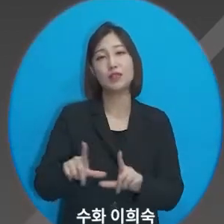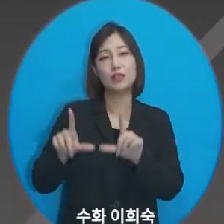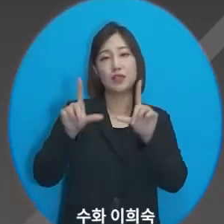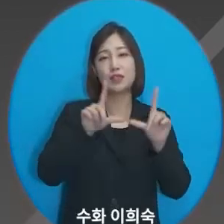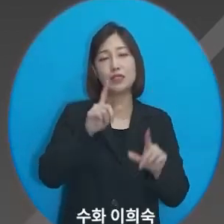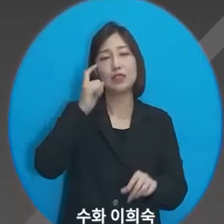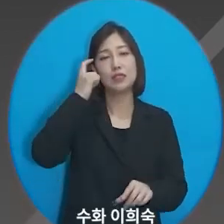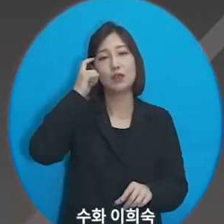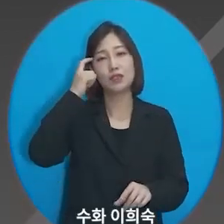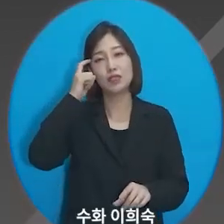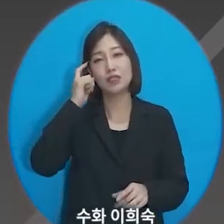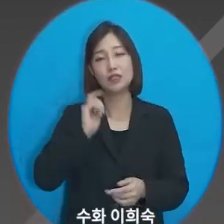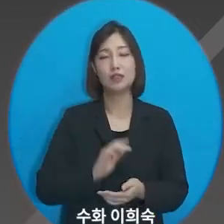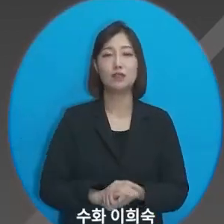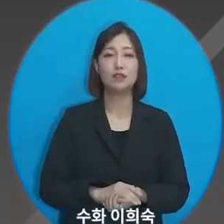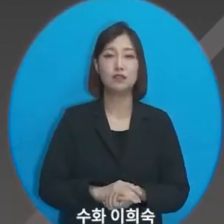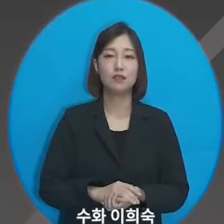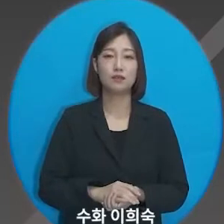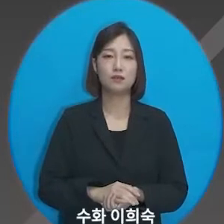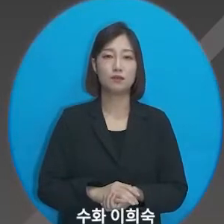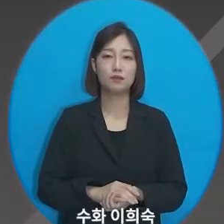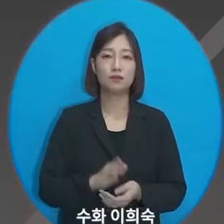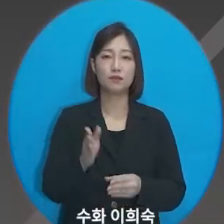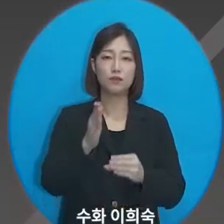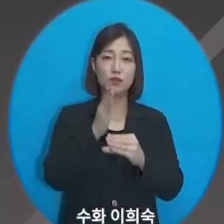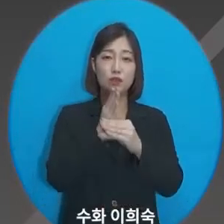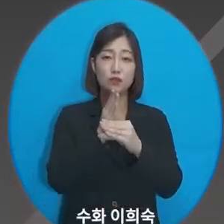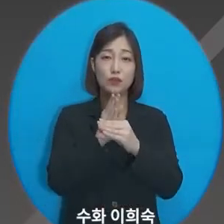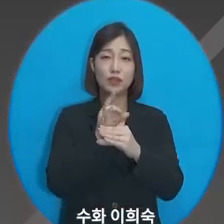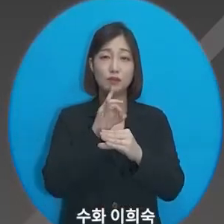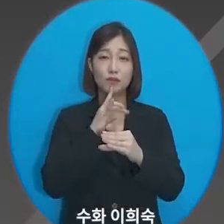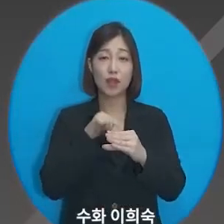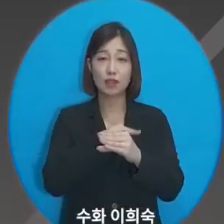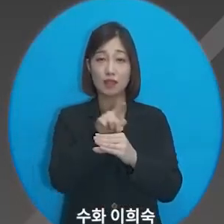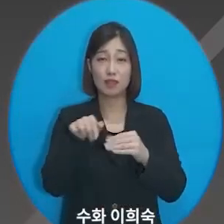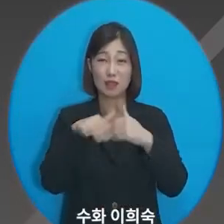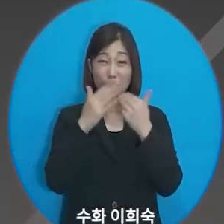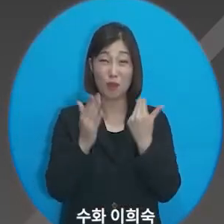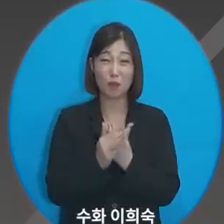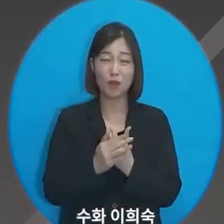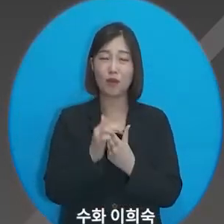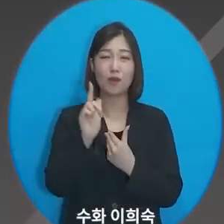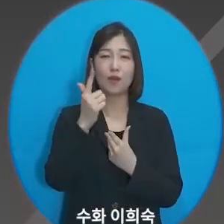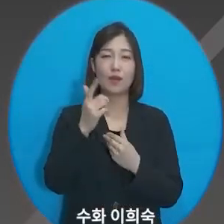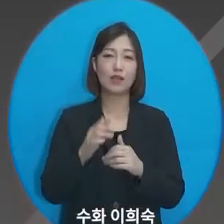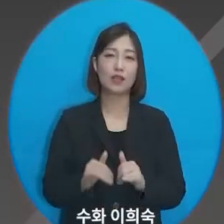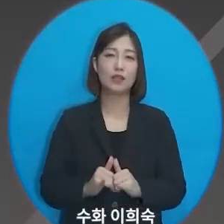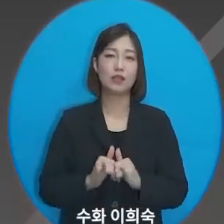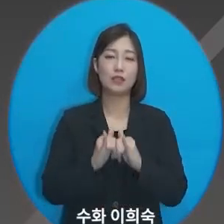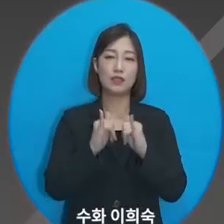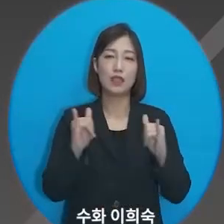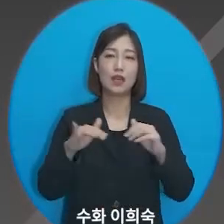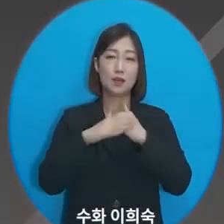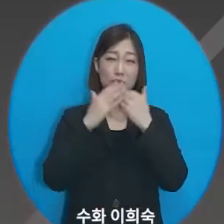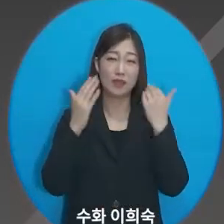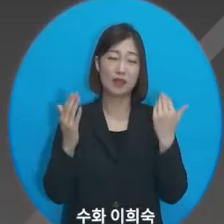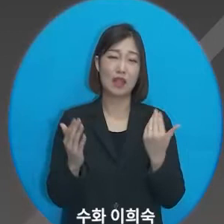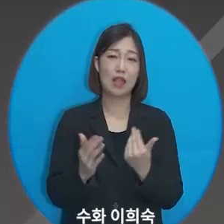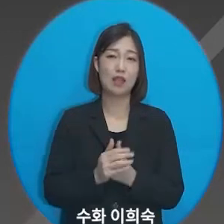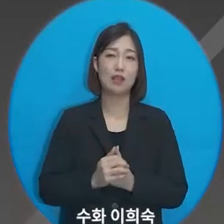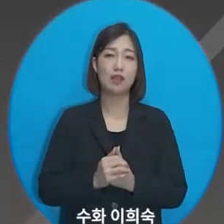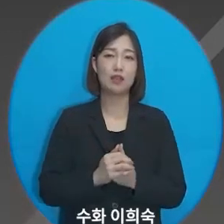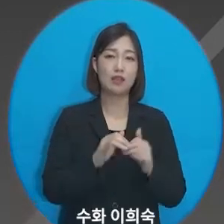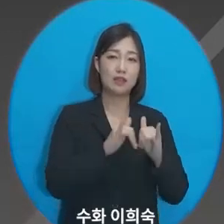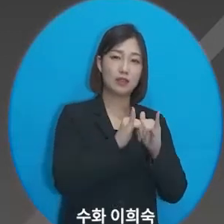됩니다. 하드웨어가 완전히 완벽하다 해도 따뜻한 인간미가 없으면 완벽한 UD에는 분명히 결함이